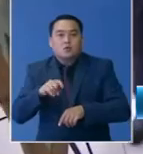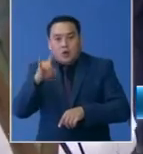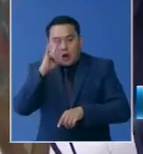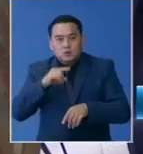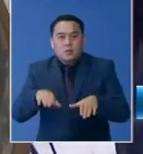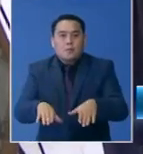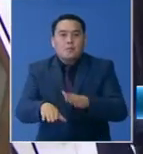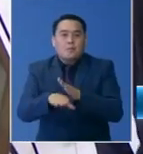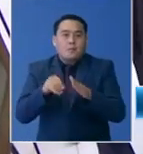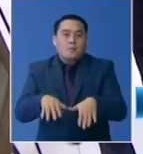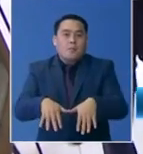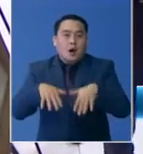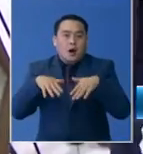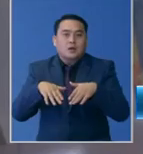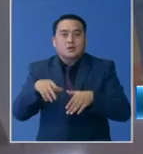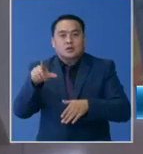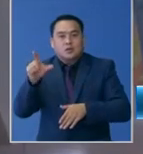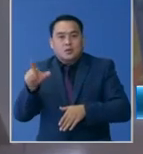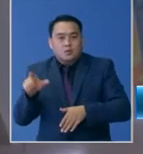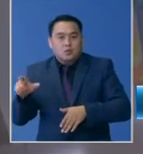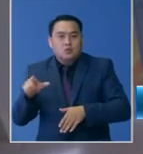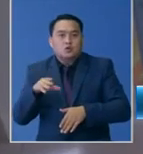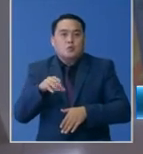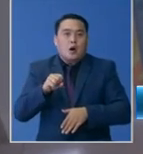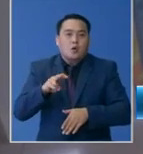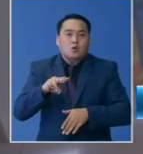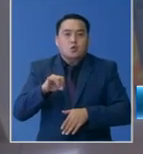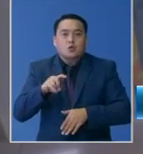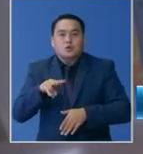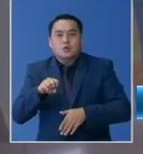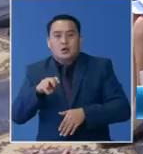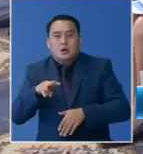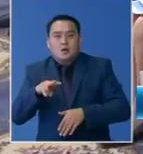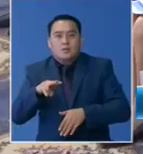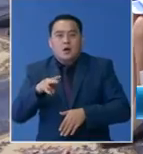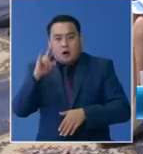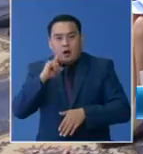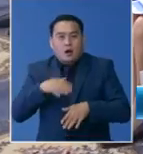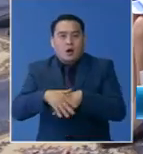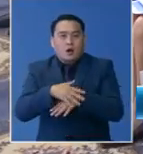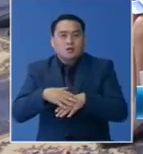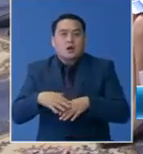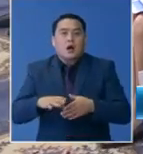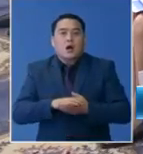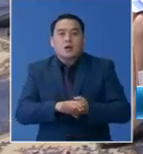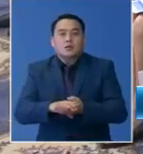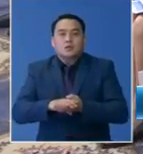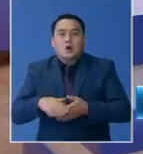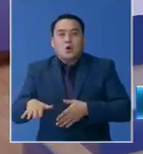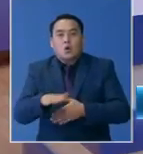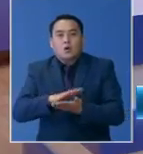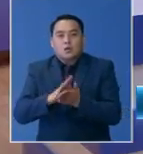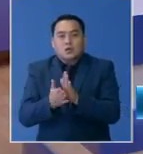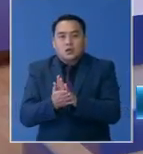Қазақстан республикасының парламенті мәжілісінің депутаттары Бақытбек Смағұл мен Юрий Тищенко, Қазақстан халқы ассамблеясы мен өңірлік қоғамдық